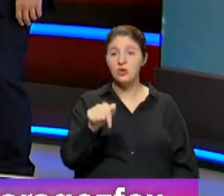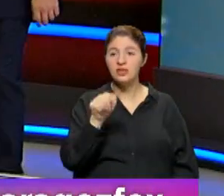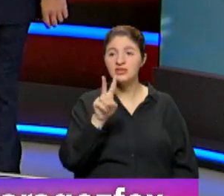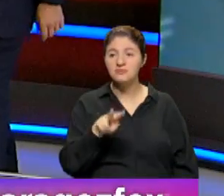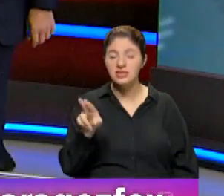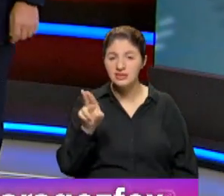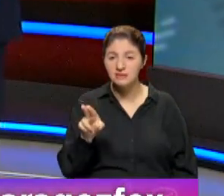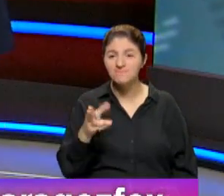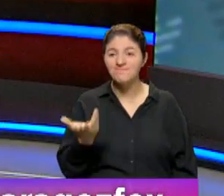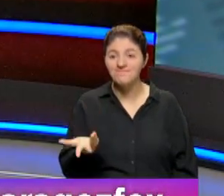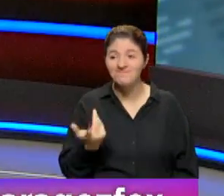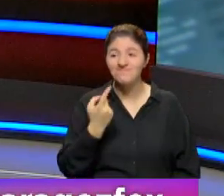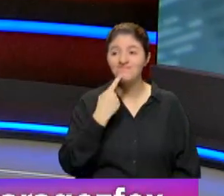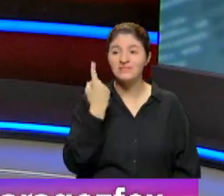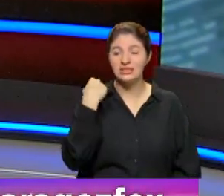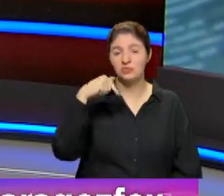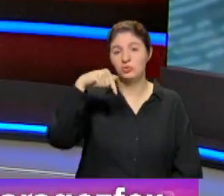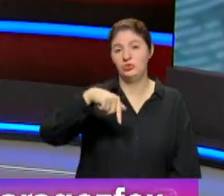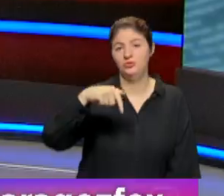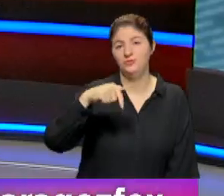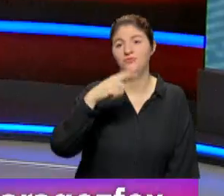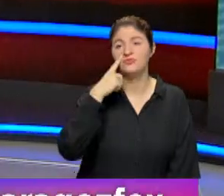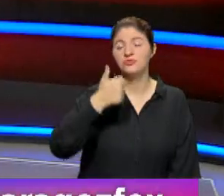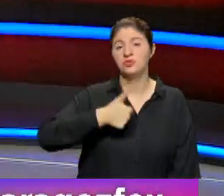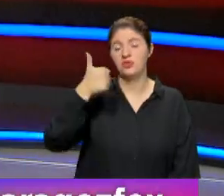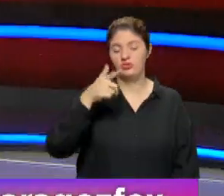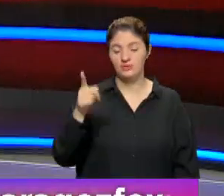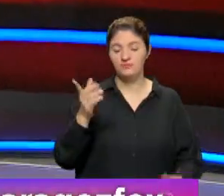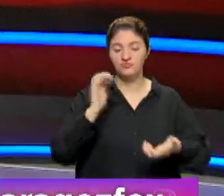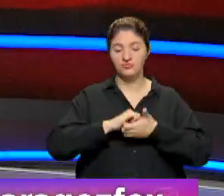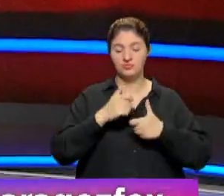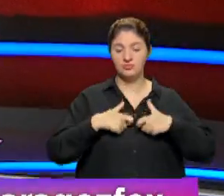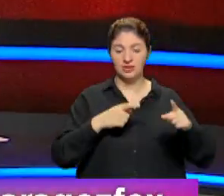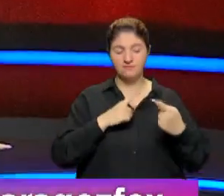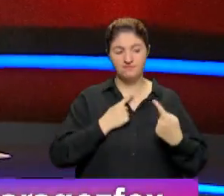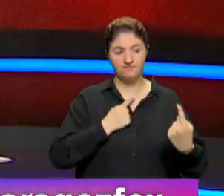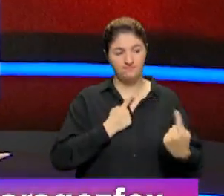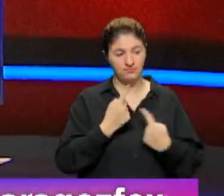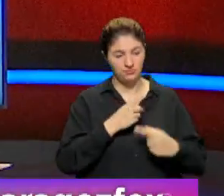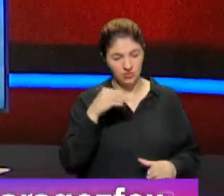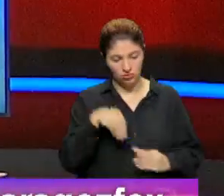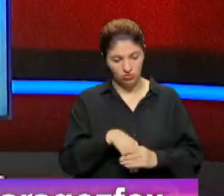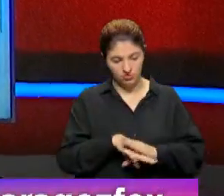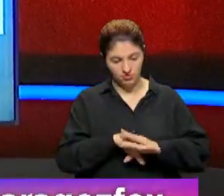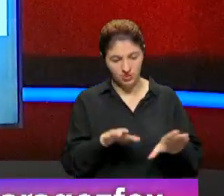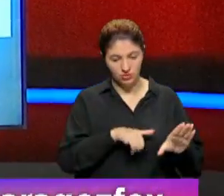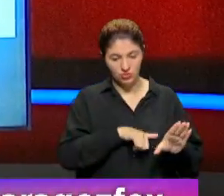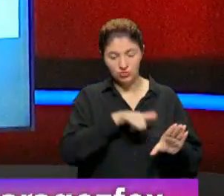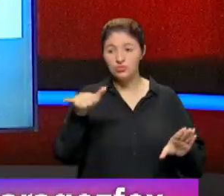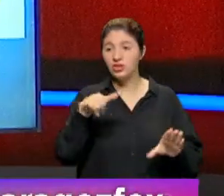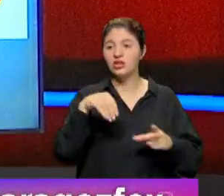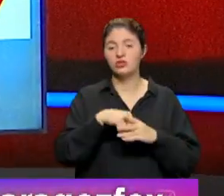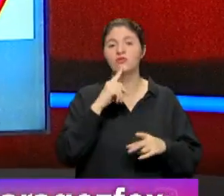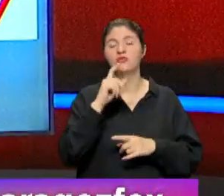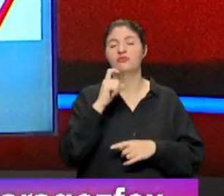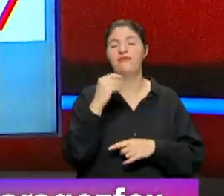27 ve geçen sene Bugündü Cumhurbaşkanı Birleşmiş Milletler'deki temaslarını tamamladıktan sonra uçakta soruları